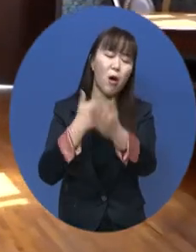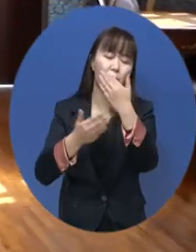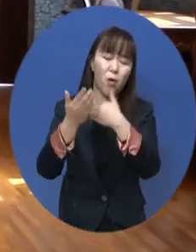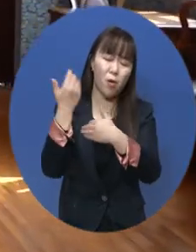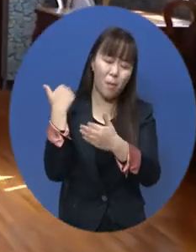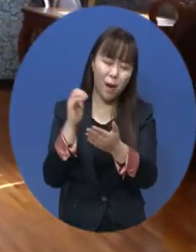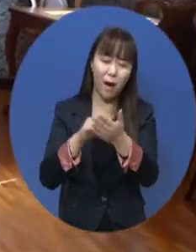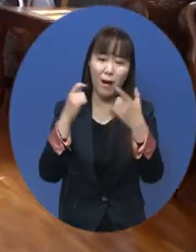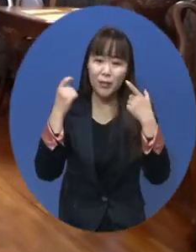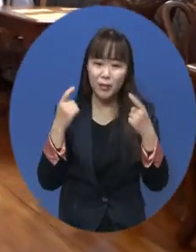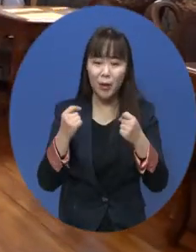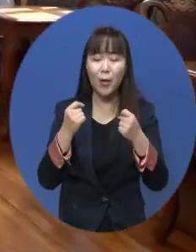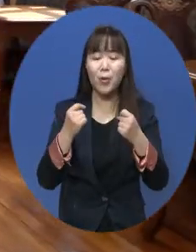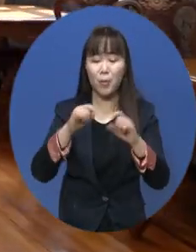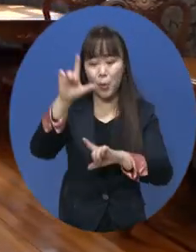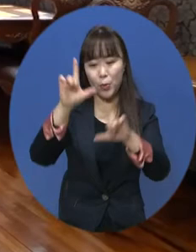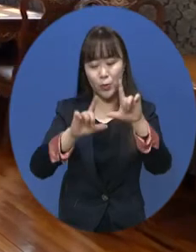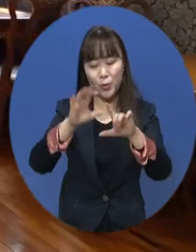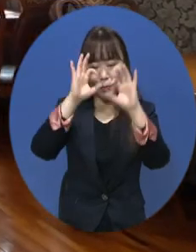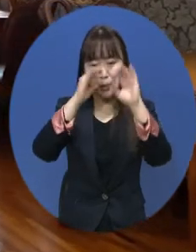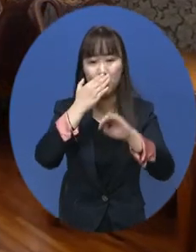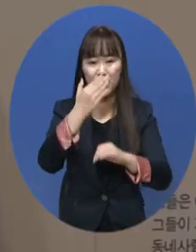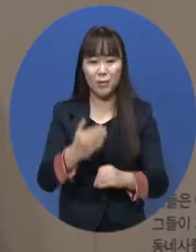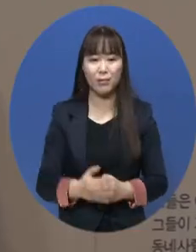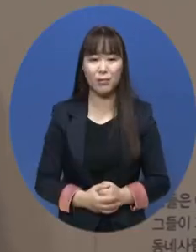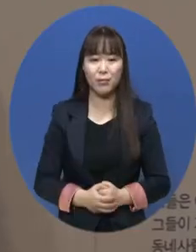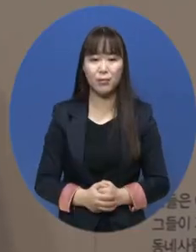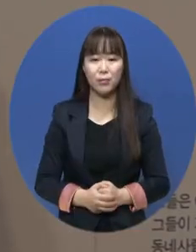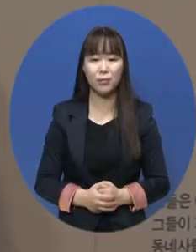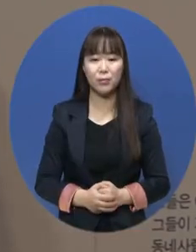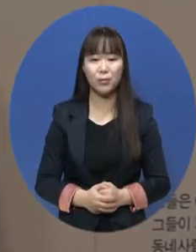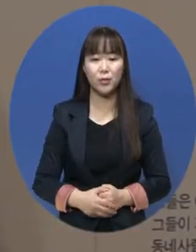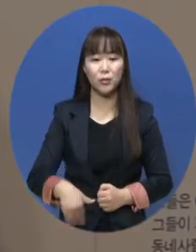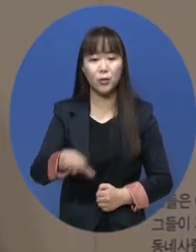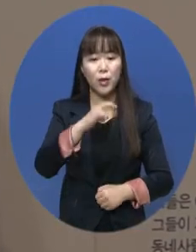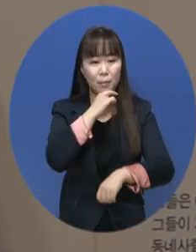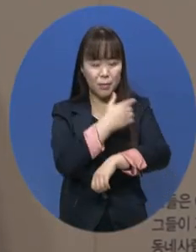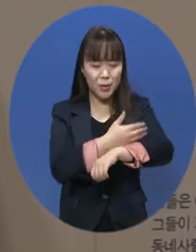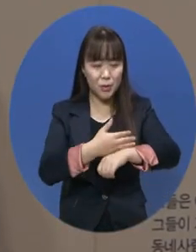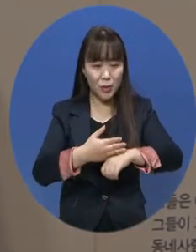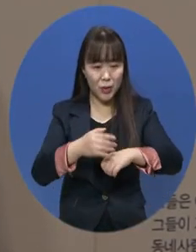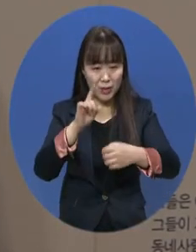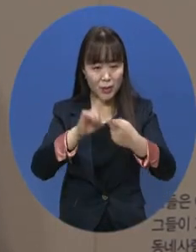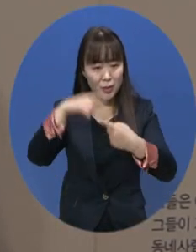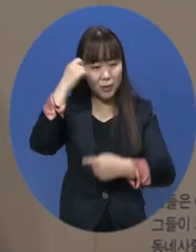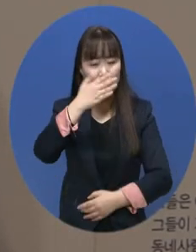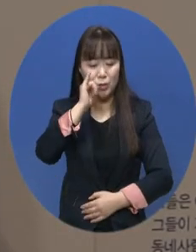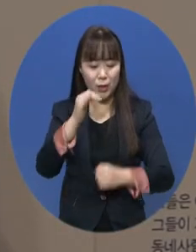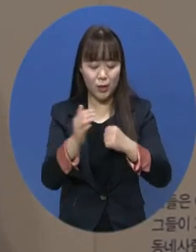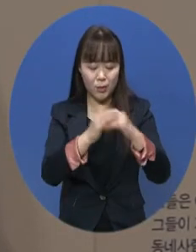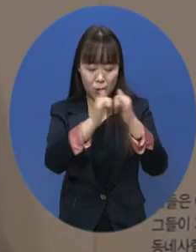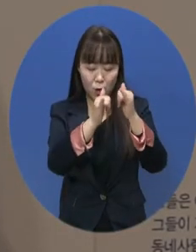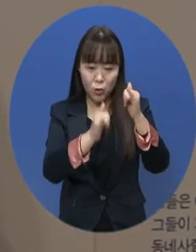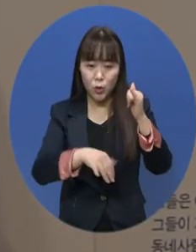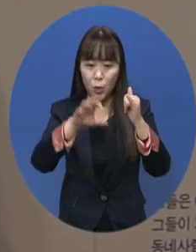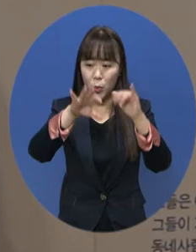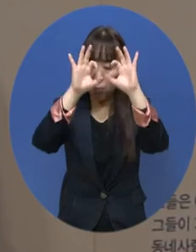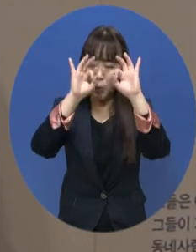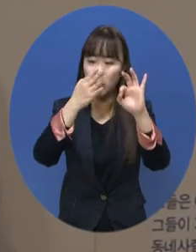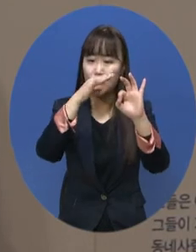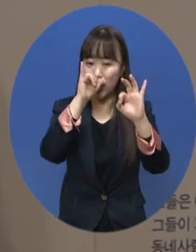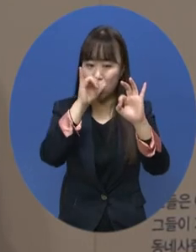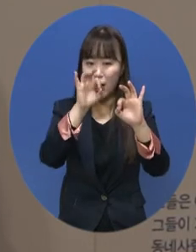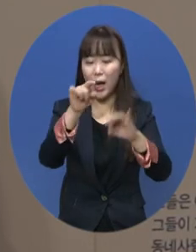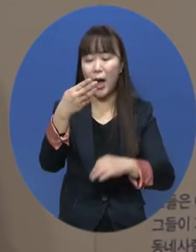듯이 생생하게 재현돼 있습니다. 우리 민족의 숨결을 느낄 수 있어 역사 교육의 장이라고 할 수